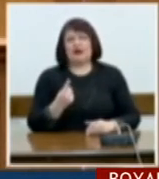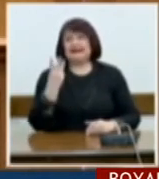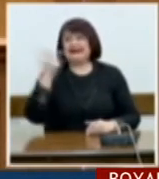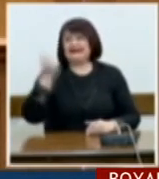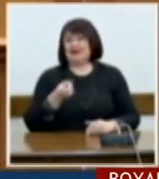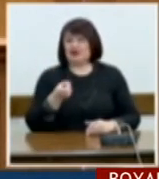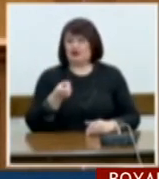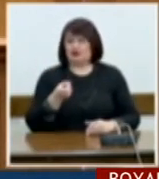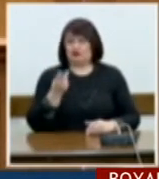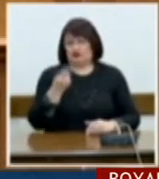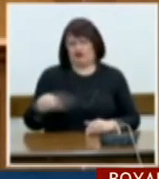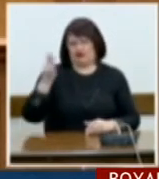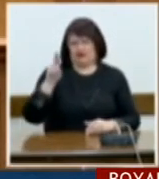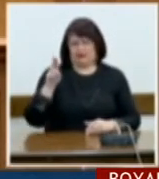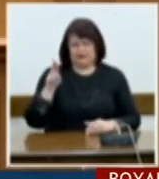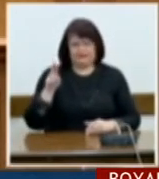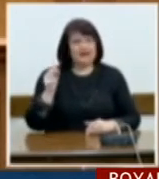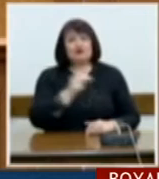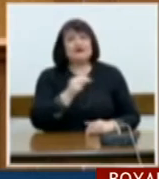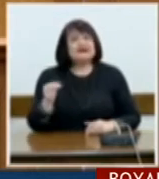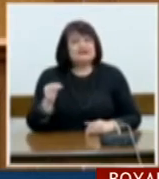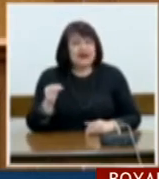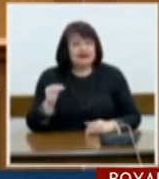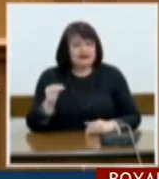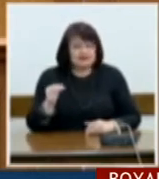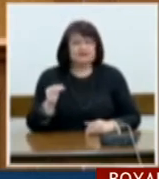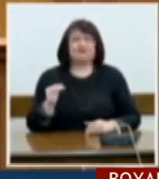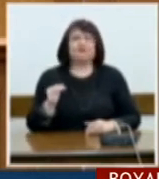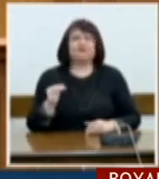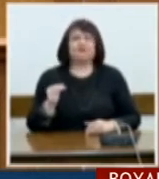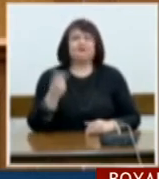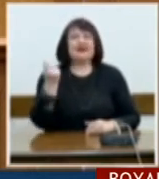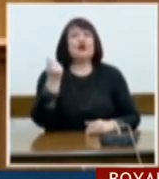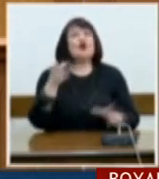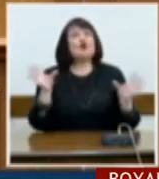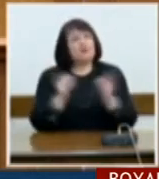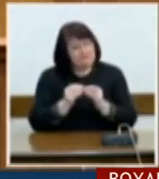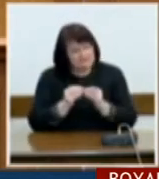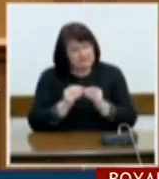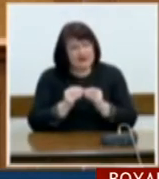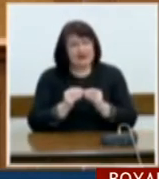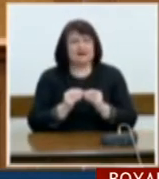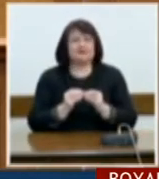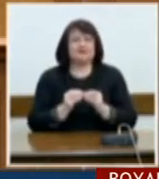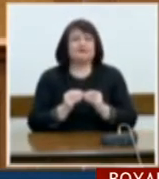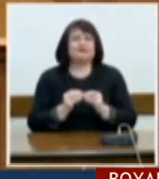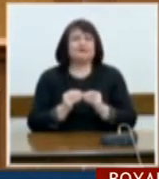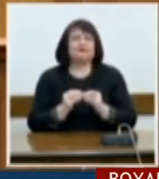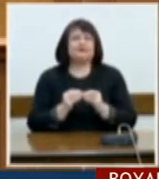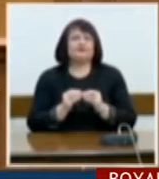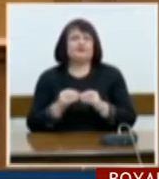1,3%, που σημαίνει ότι και στην οικονομία, εκτός από τις πωλήσεις